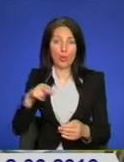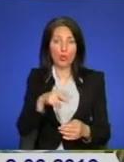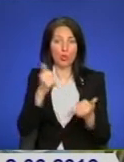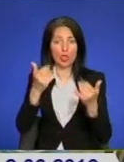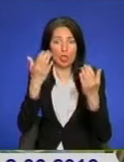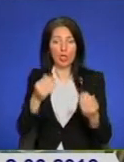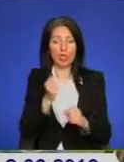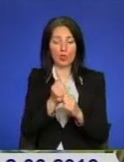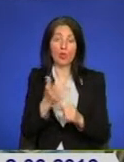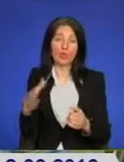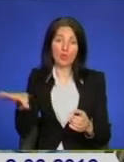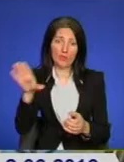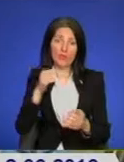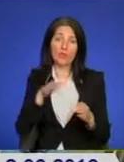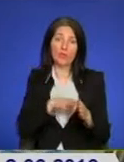всі виконані.